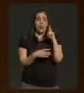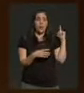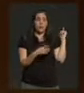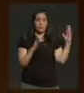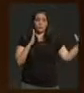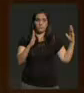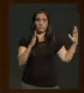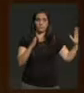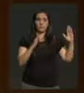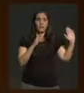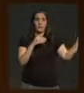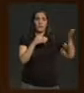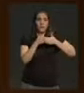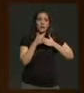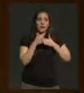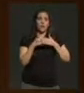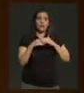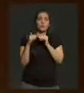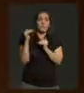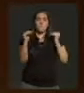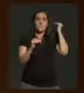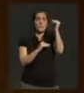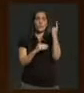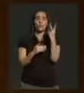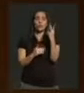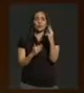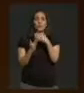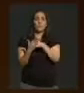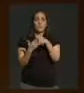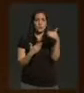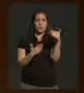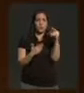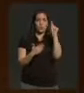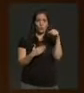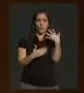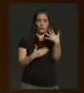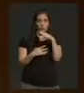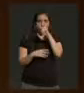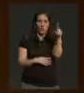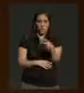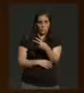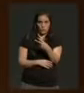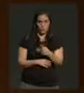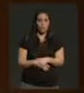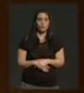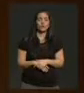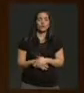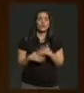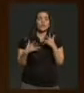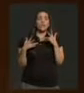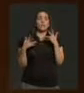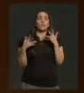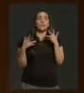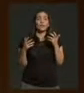superabitarekin izten dena. Datu hau eta gainerako kontu guztiak onartzea eskatzen dizuegu.